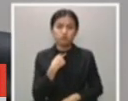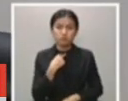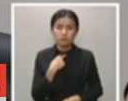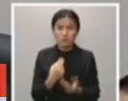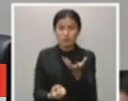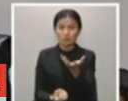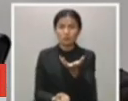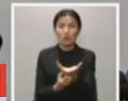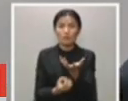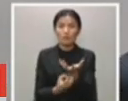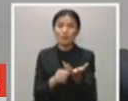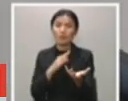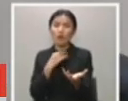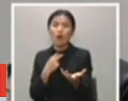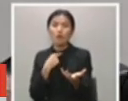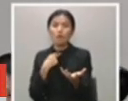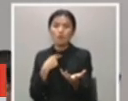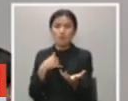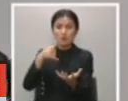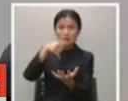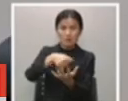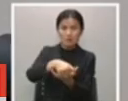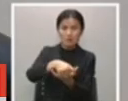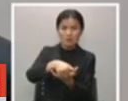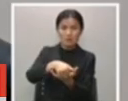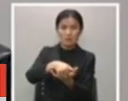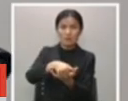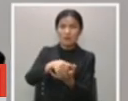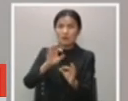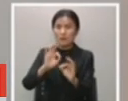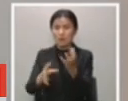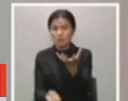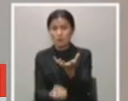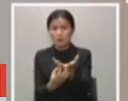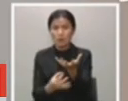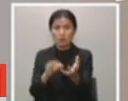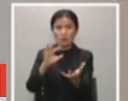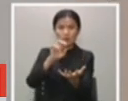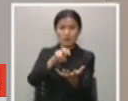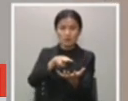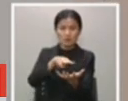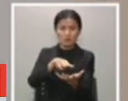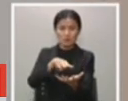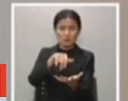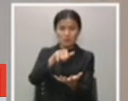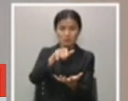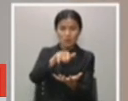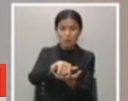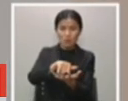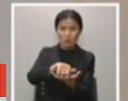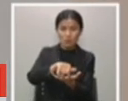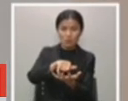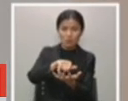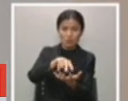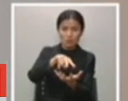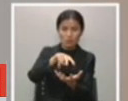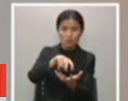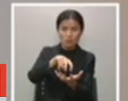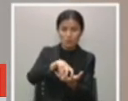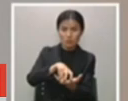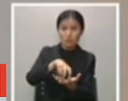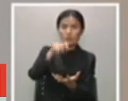ก็โดดออกแต่วันนี้เนี่ยเราอยู่ในภาวะกบต้มคือเอากบหย่อนลงไปในหม้อยังไม่จุดไ